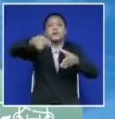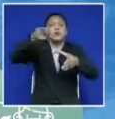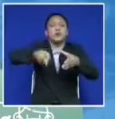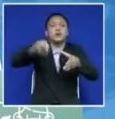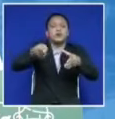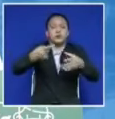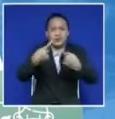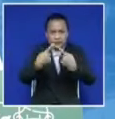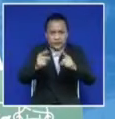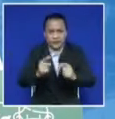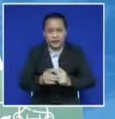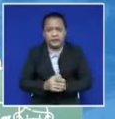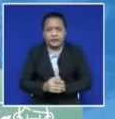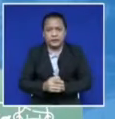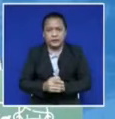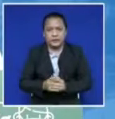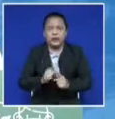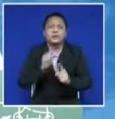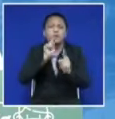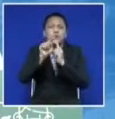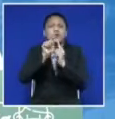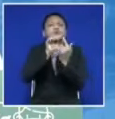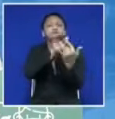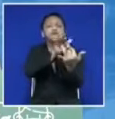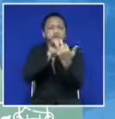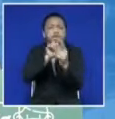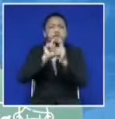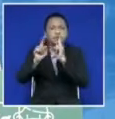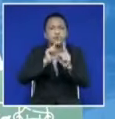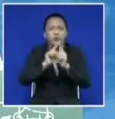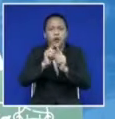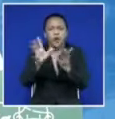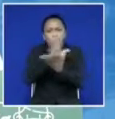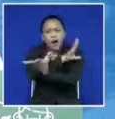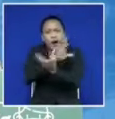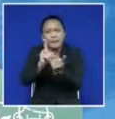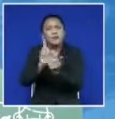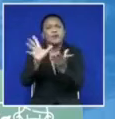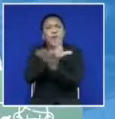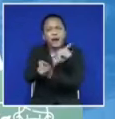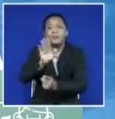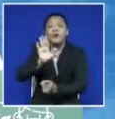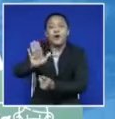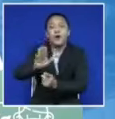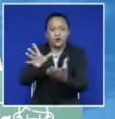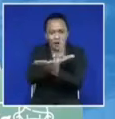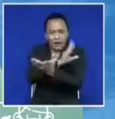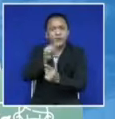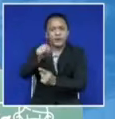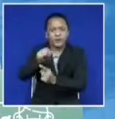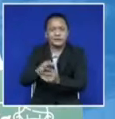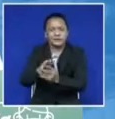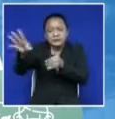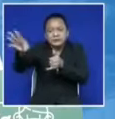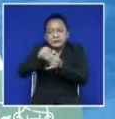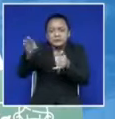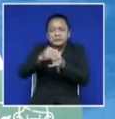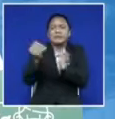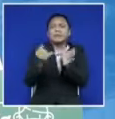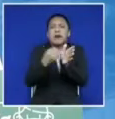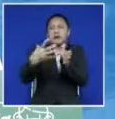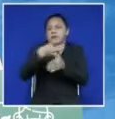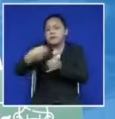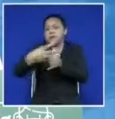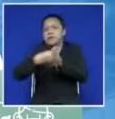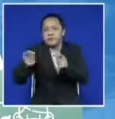ว่าเขาชอบคุยกันในกลุ่มแล้วก็มีวัฒนธรรม ที่จะอยู่บริเวณนั้นนะก็เลยติดเชื้อกันเองนะครับ